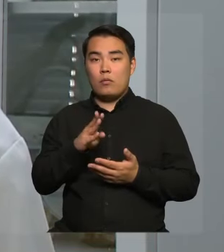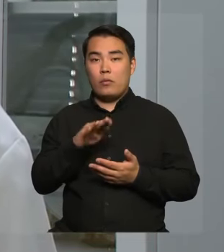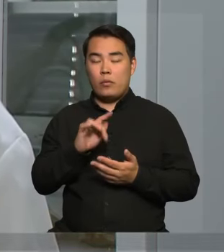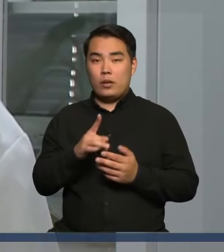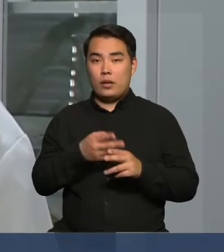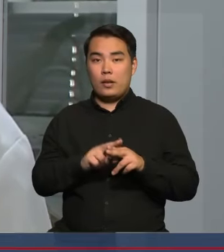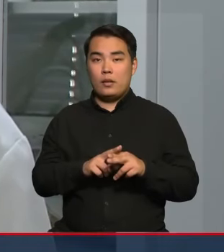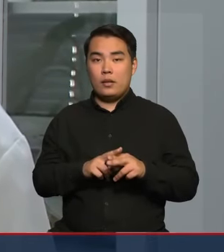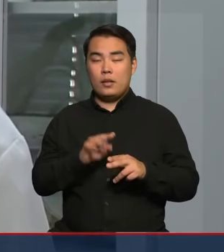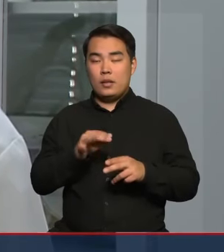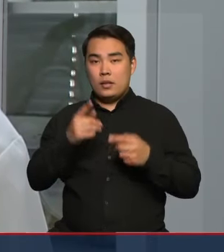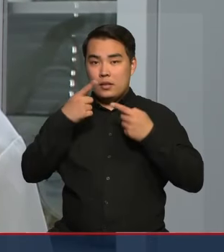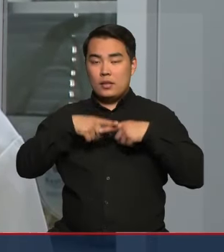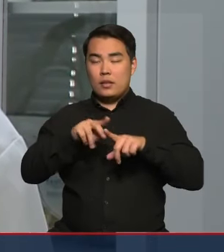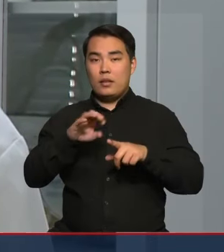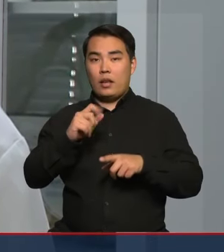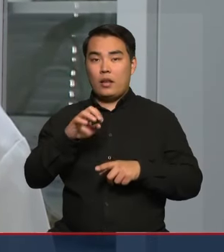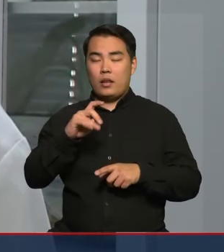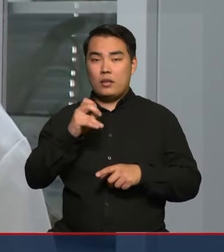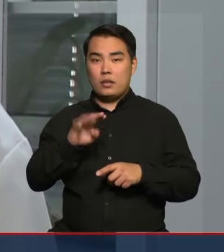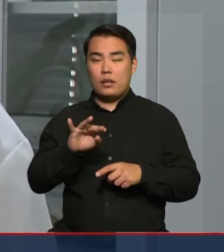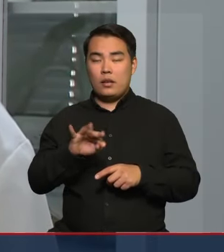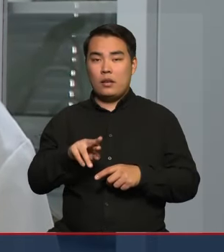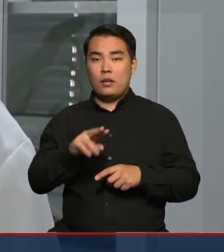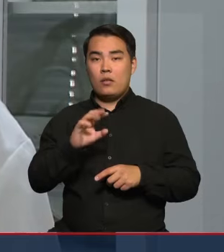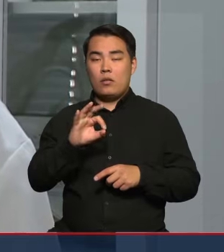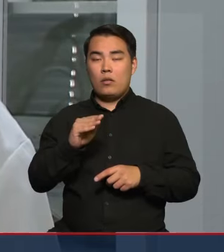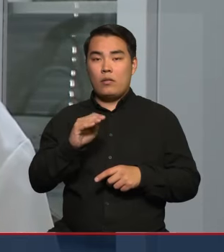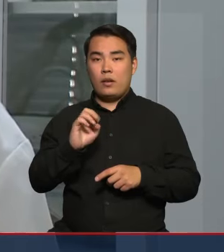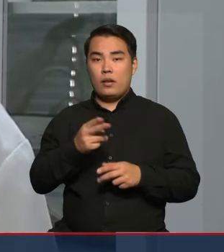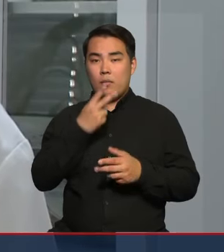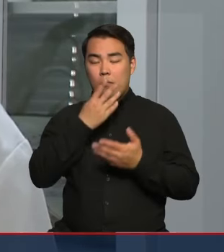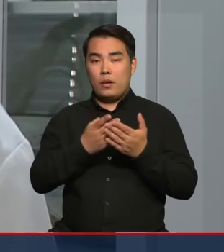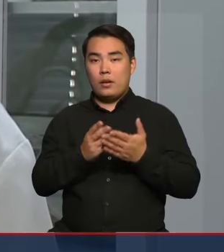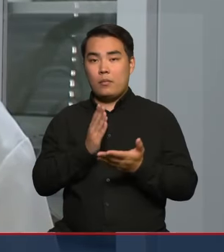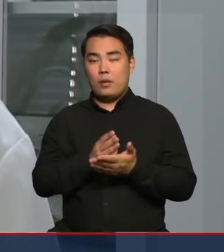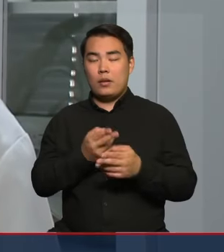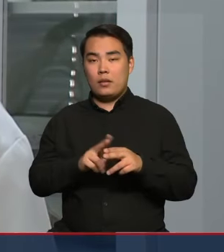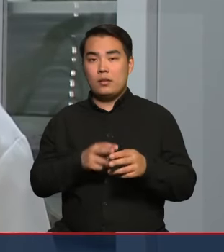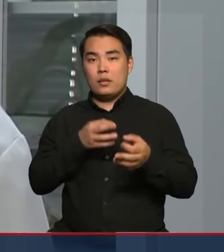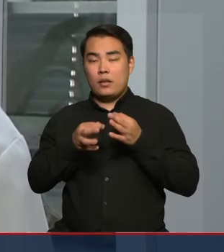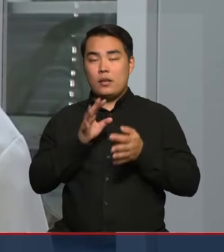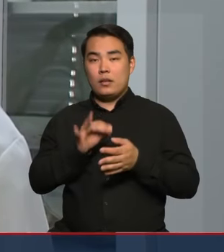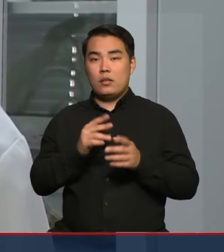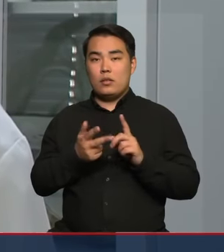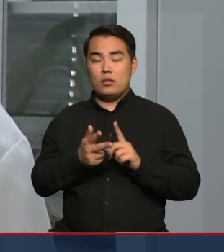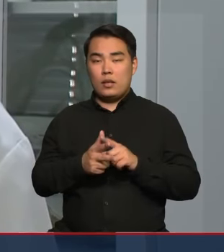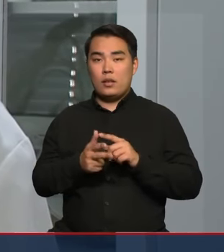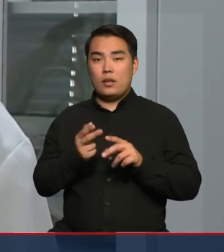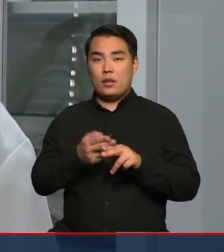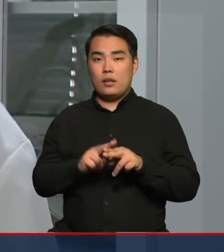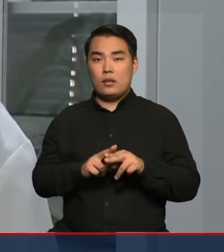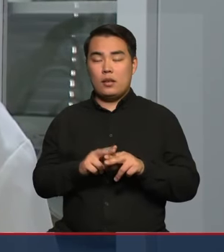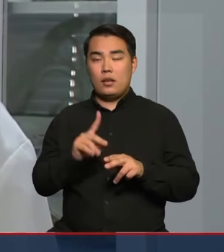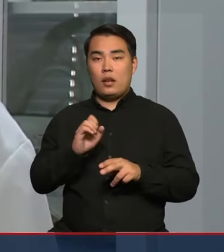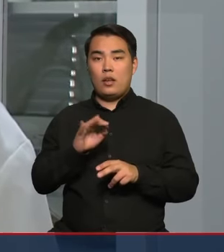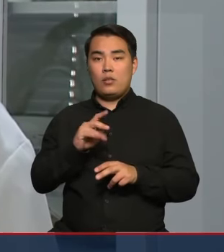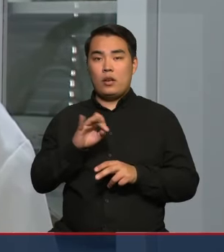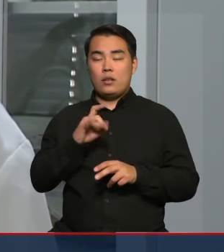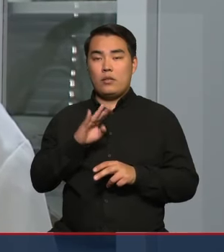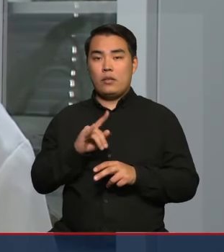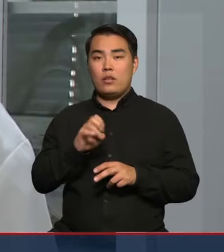дезоксиглюкоза, технеций 99, офект зерттеулерінде пайдаланамыз диагностикада. Және үшінші препарат ол радиоактивті